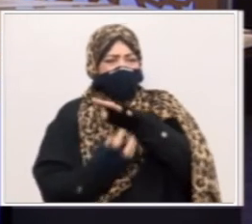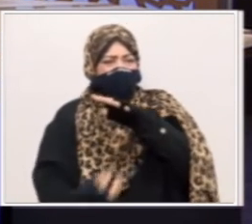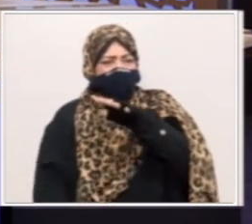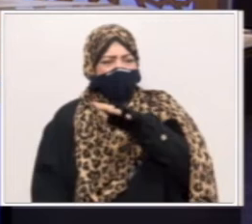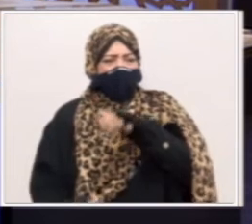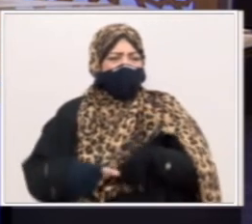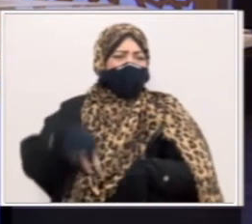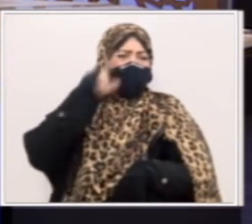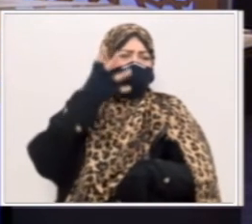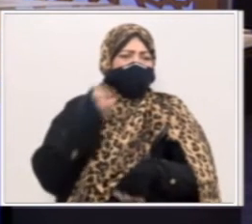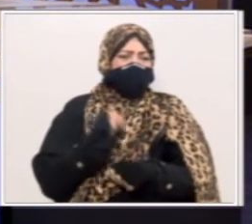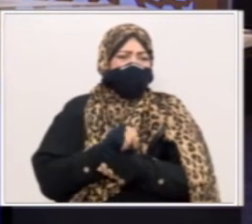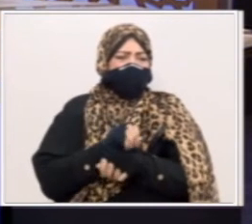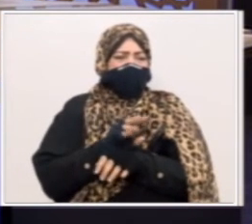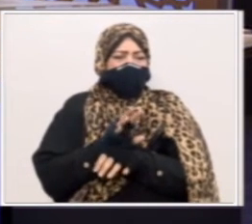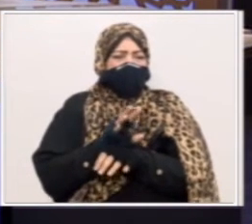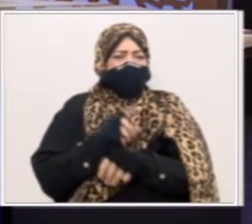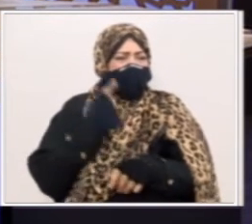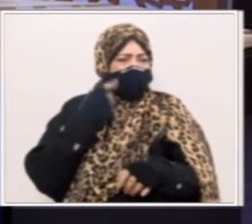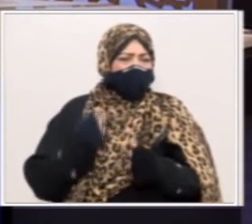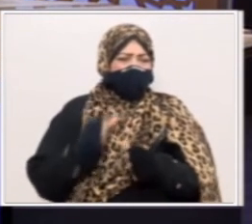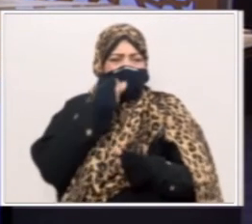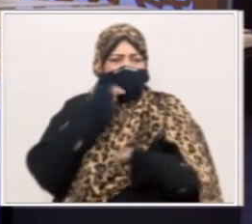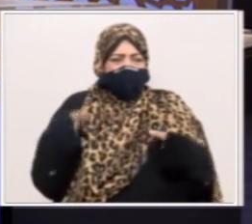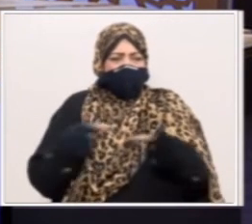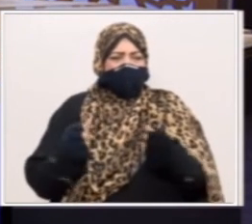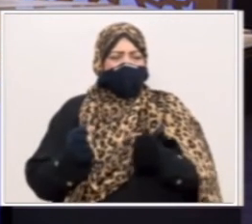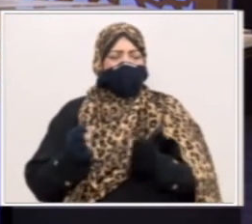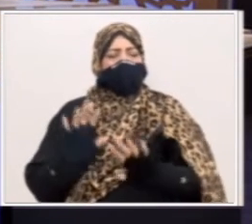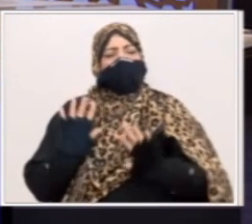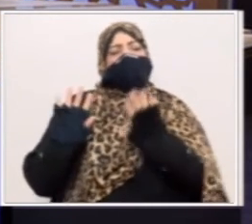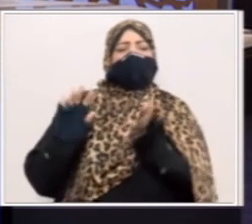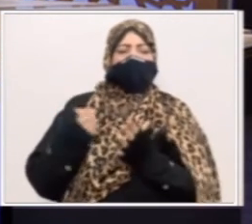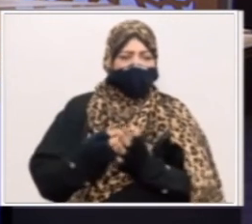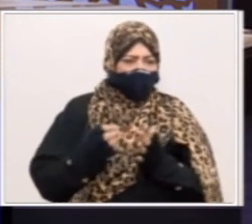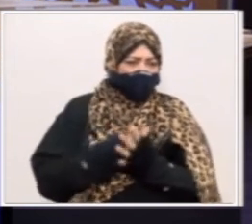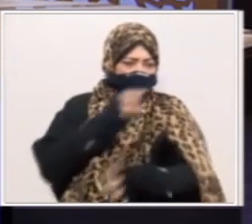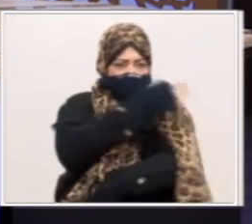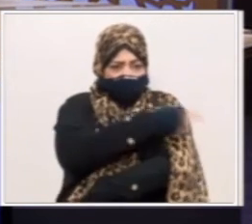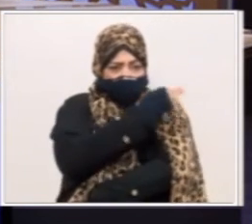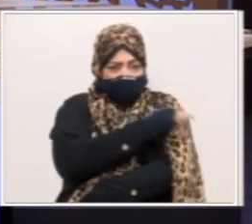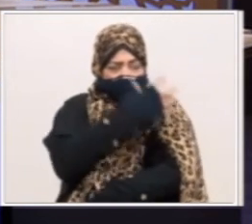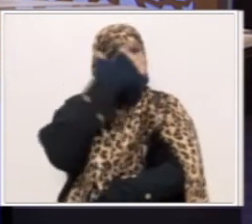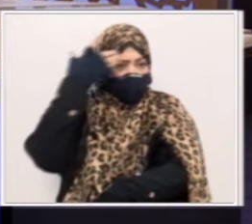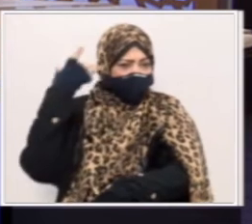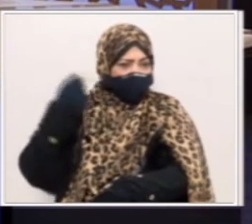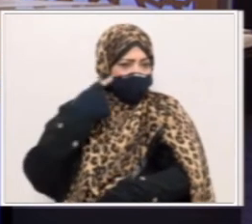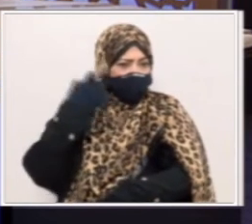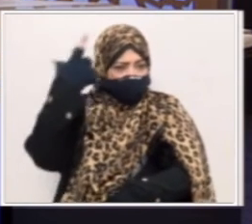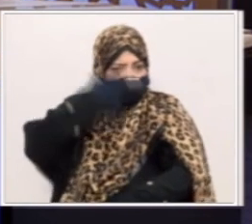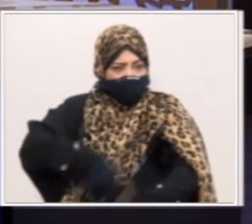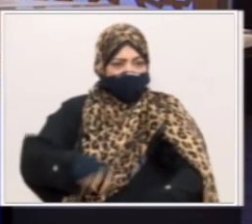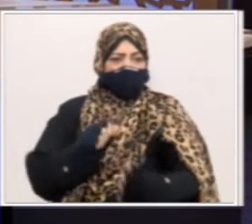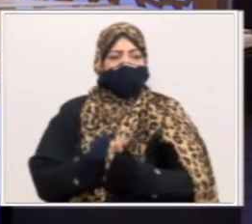البردة من خلال تجربته هو وخبرته بنفسه، في الحالة هذه ينتقل إلى التيمم ولا شيء عليه. بارك الله فيك. معنا متصل.